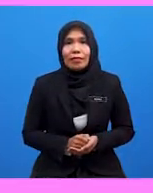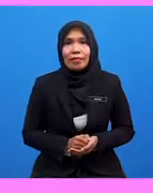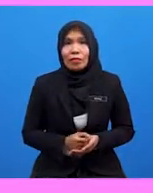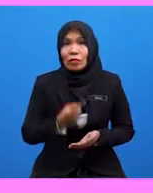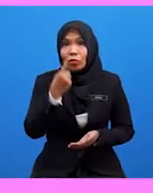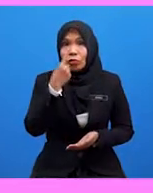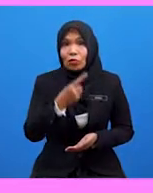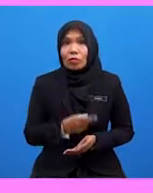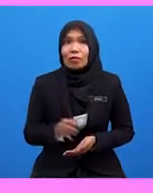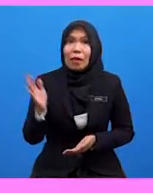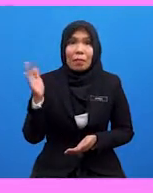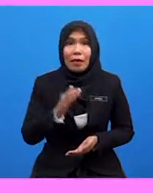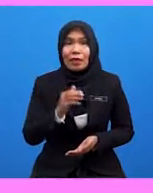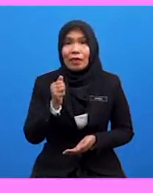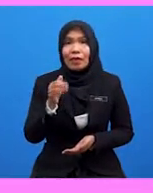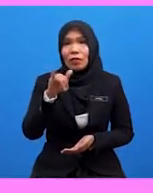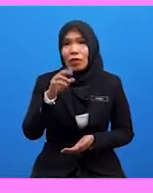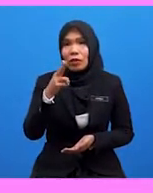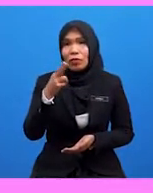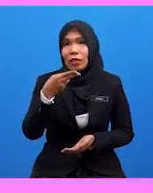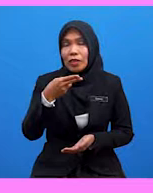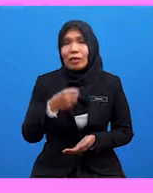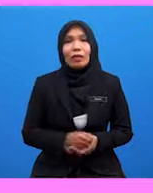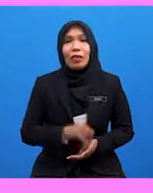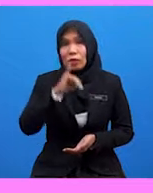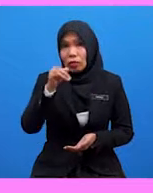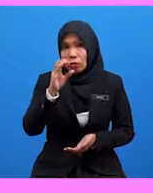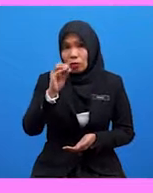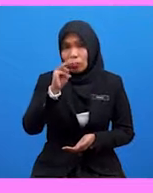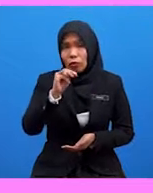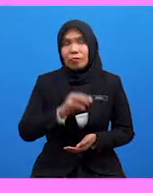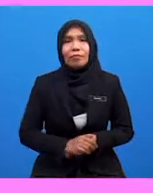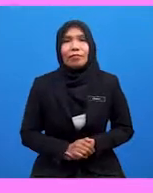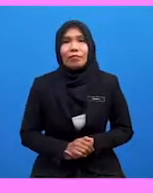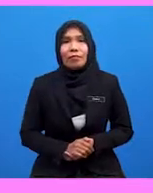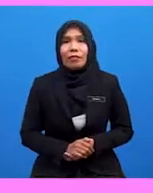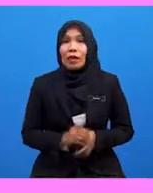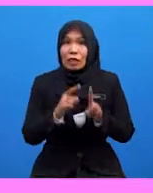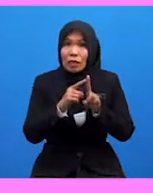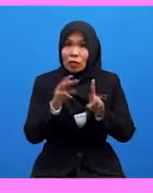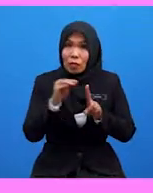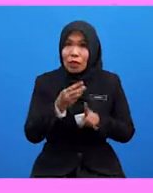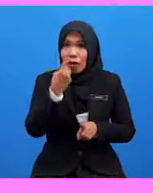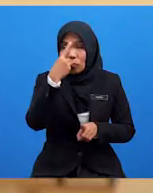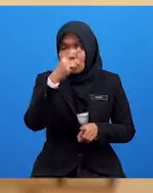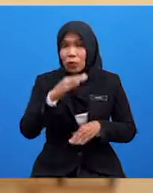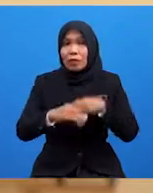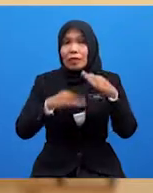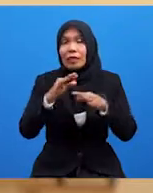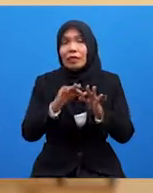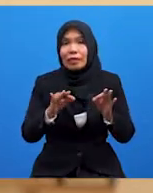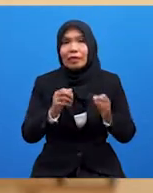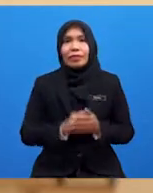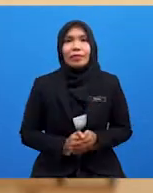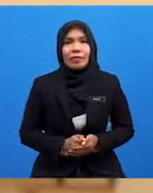atau jom atau ayuh dan satu markah lagi diberi untuk binaan ayat yang gramatis. Cikgu